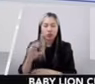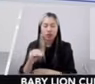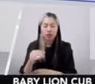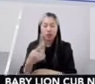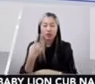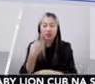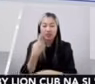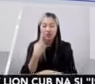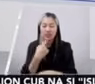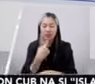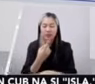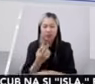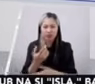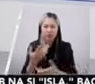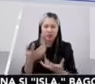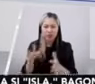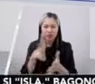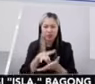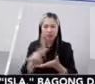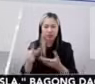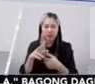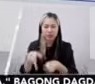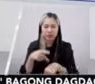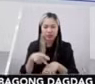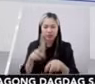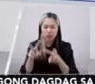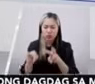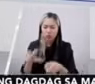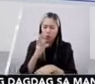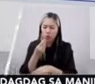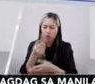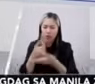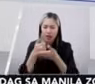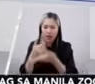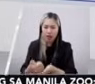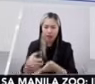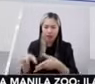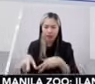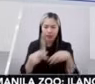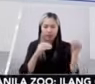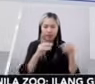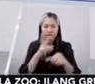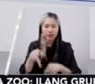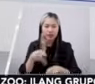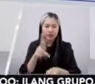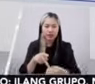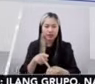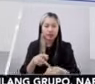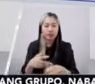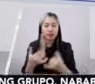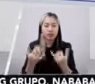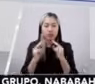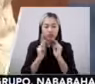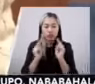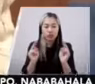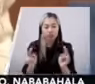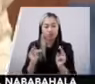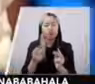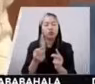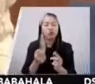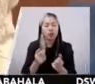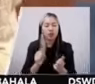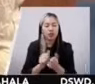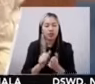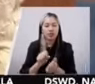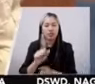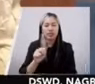ng mga otoridad kung sino ang mga posibleng tumulong na makaalis ang dating alkalde. Balitang hatid ni Sandra Aguinaldo.